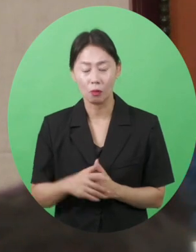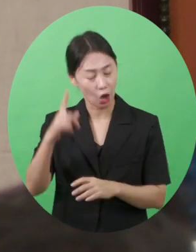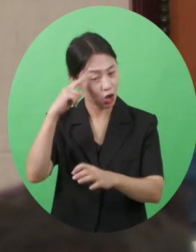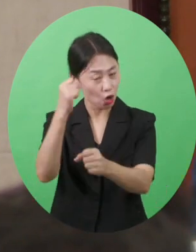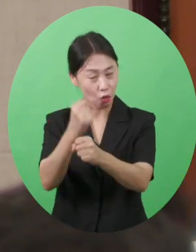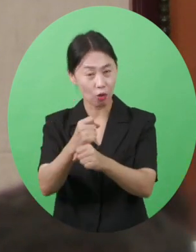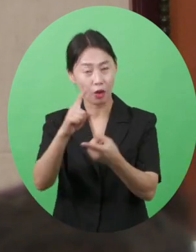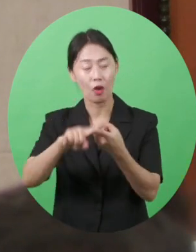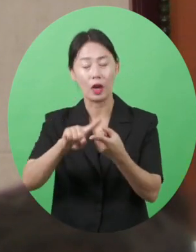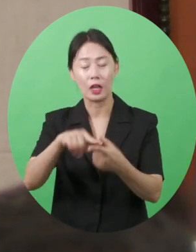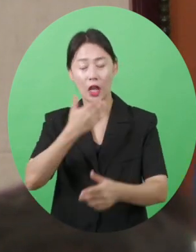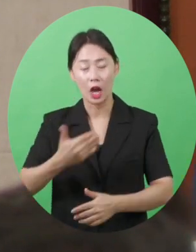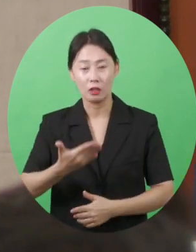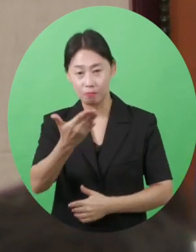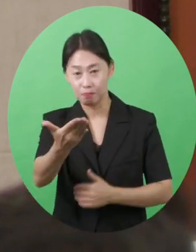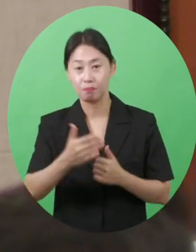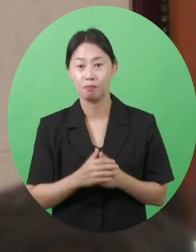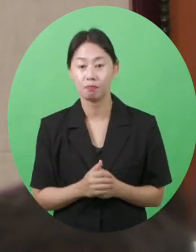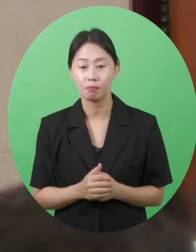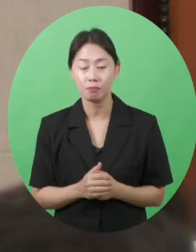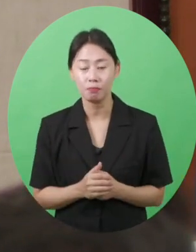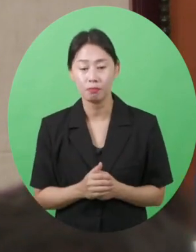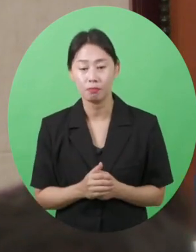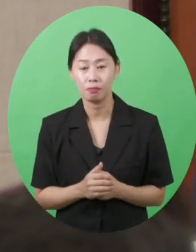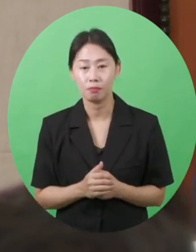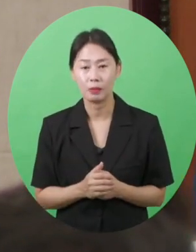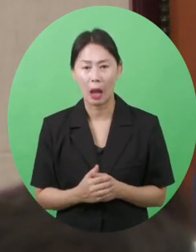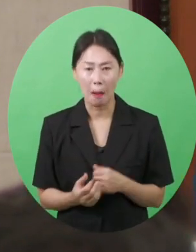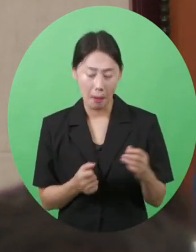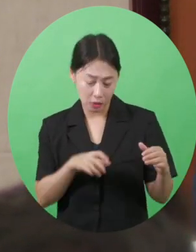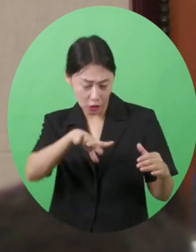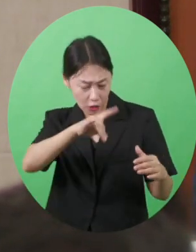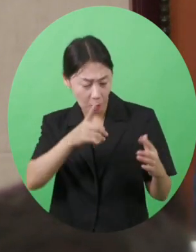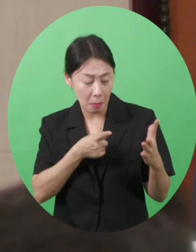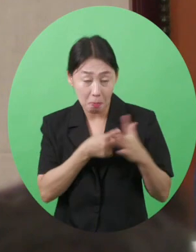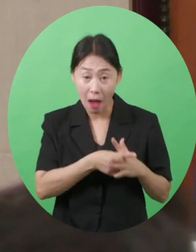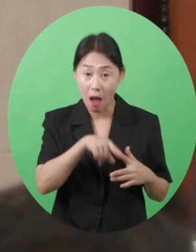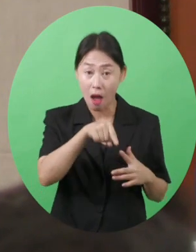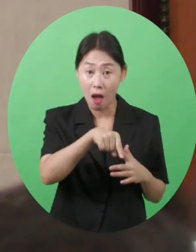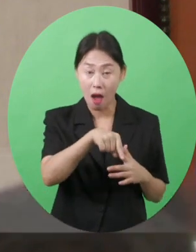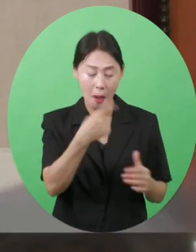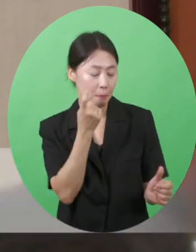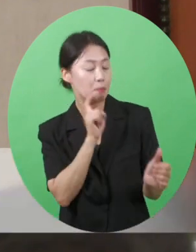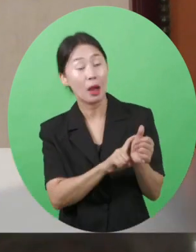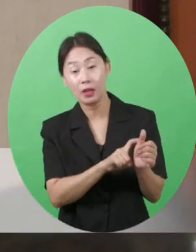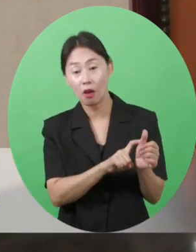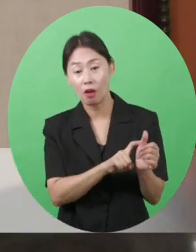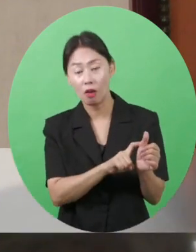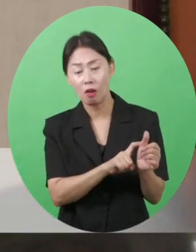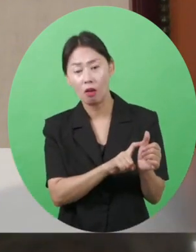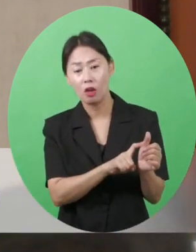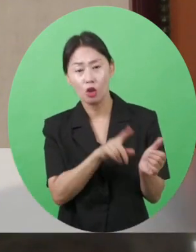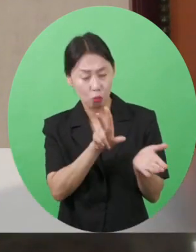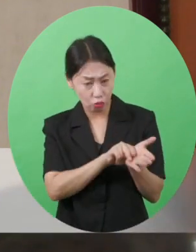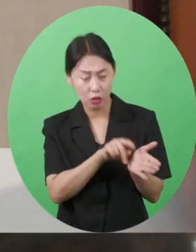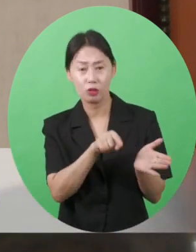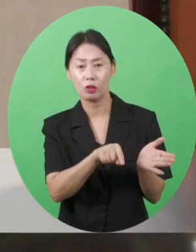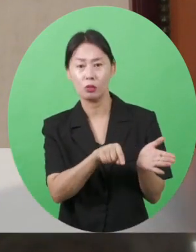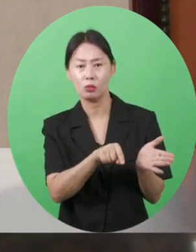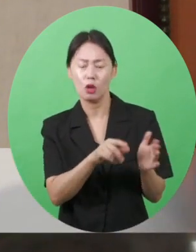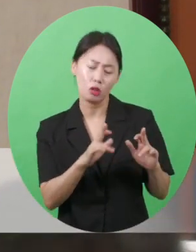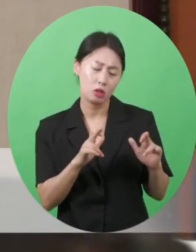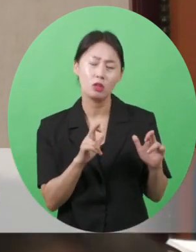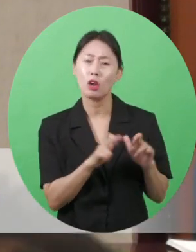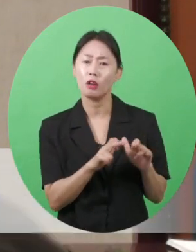연구 결과가 나왔는데요. 어찌됐든 발견 단계에서의 문제점은 우리 장애인 거주설에서 일이